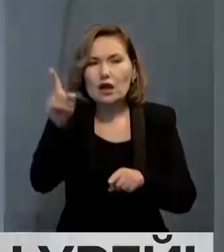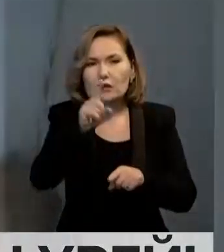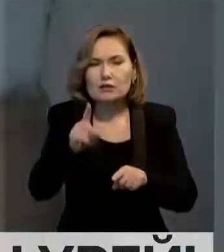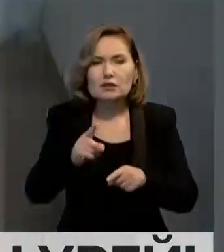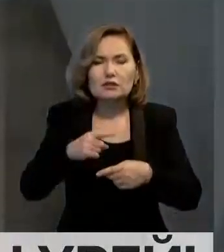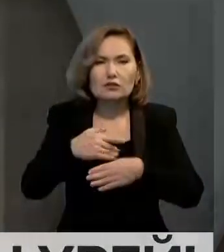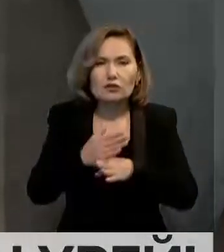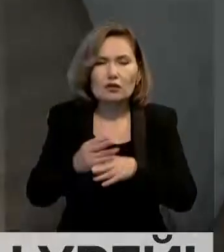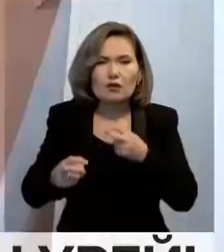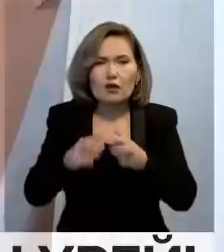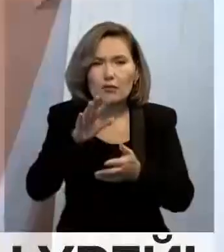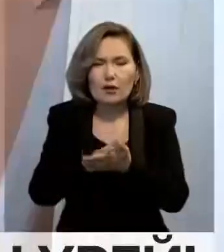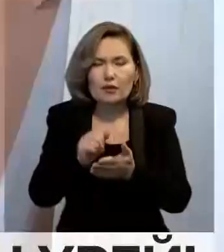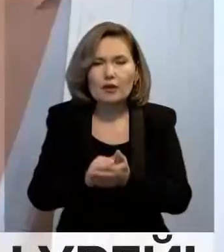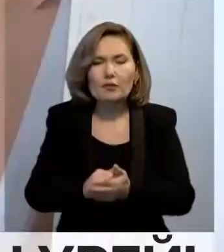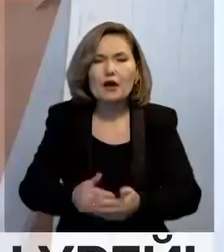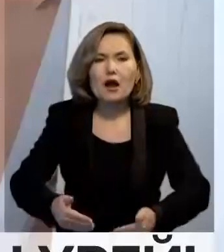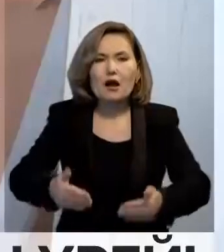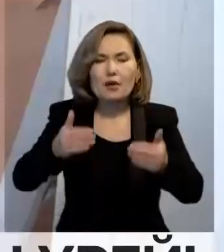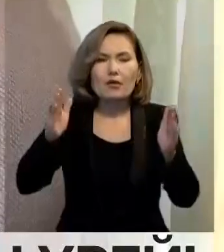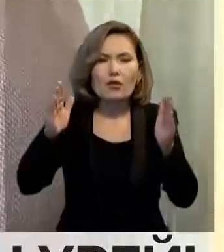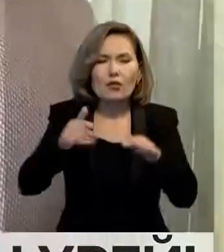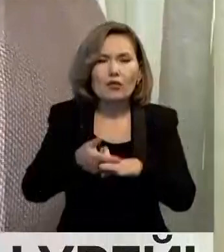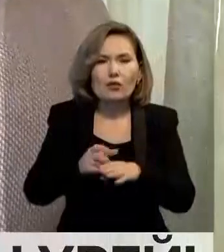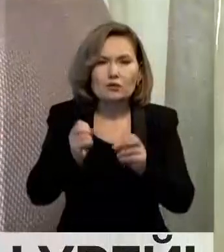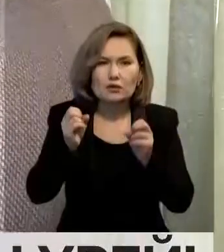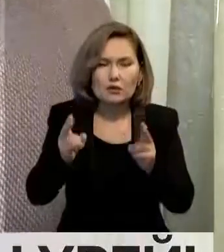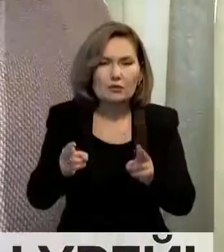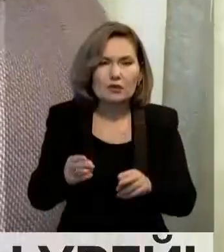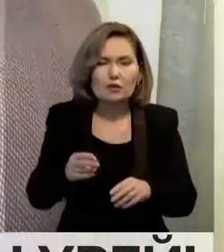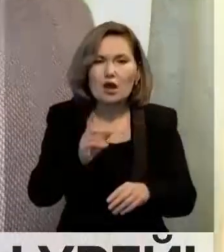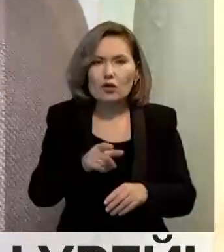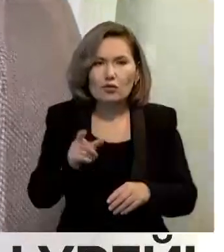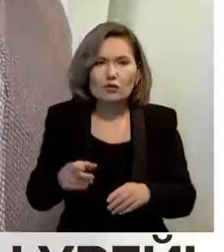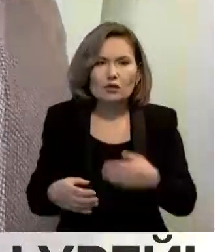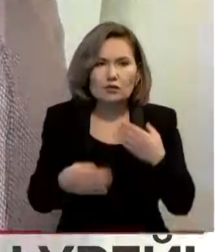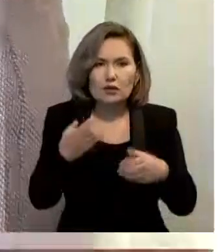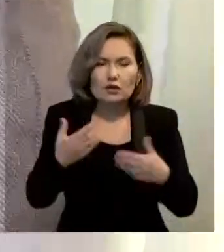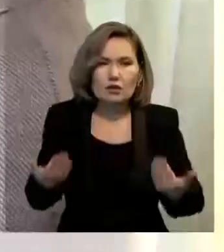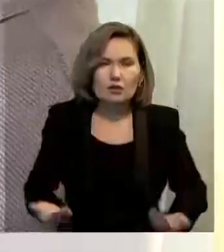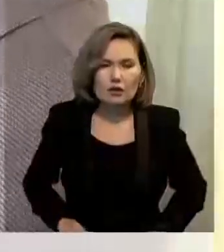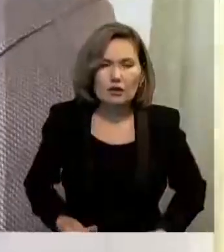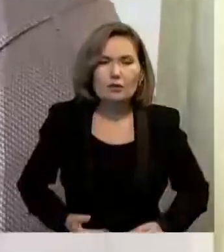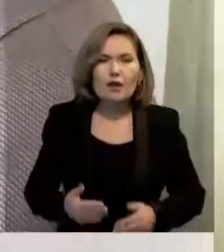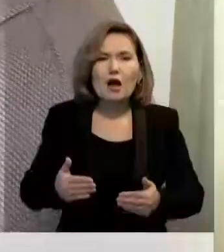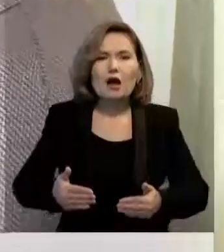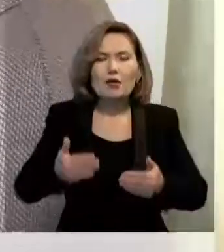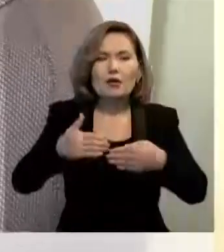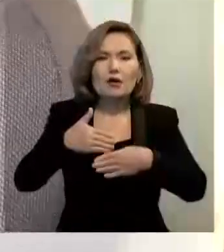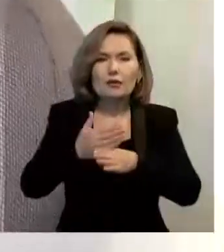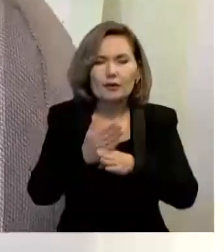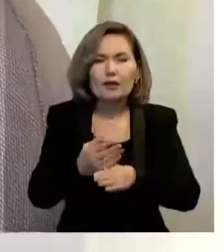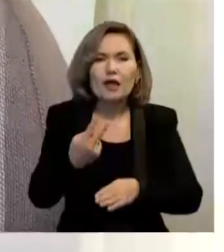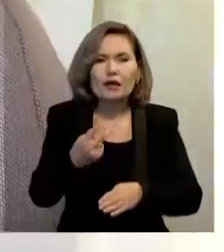күнелтуге мәжбір. Бір күні қабырға опырылып түсеме деп қауіптенеді. Жертөледегі сызат пәтерімнің қабырғасына зақым тигізді. Енді